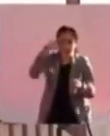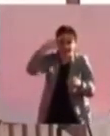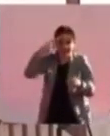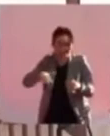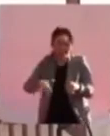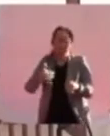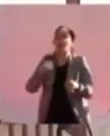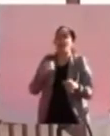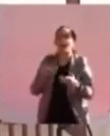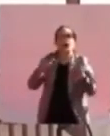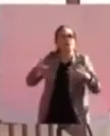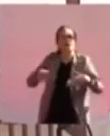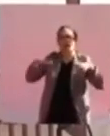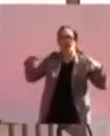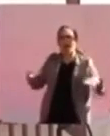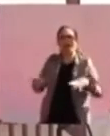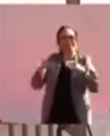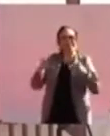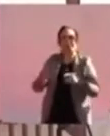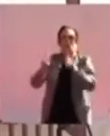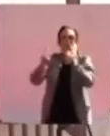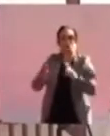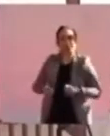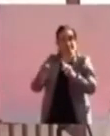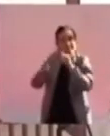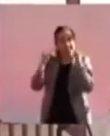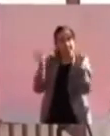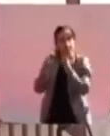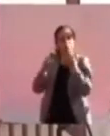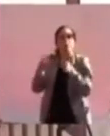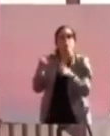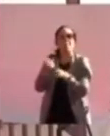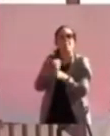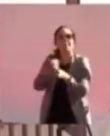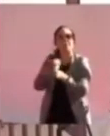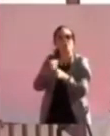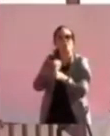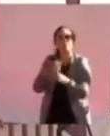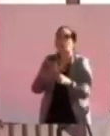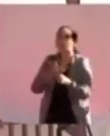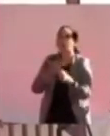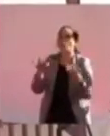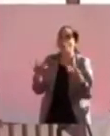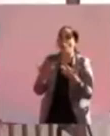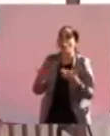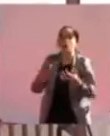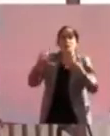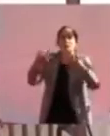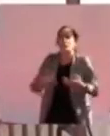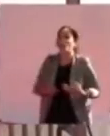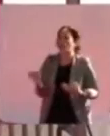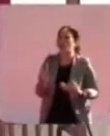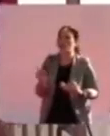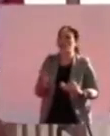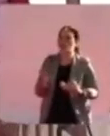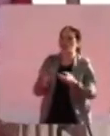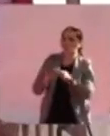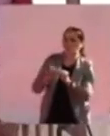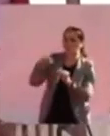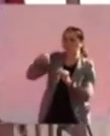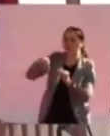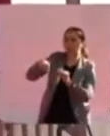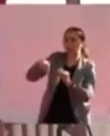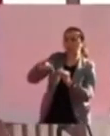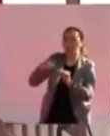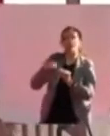ai corsi di laurea in medicina c'è qualcosa di profondamente ingiusto nel nostro sistema formativo un diplomato una diplomata